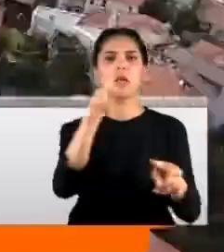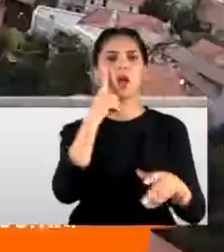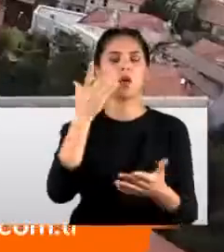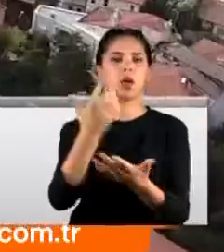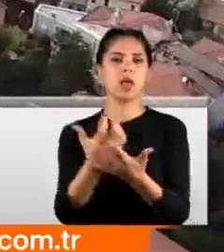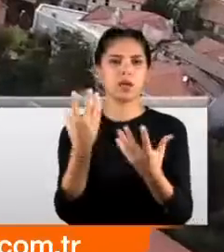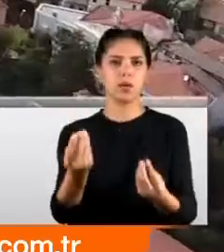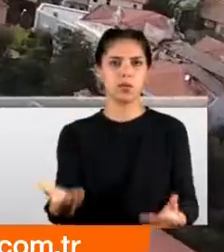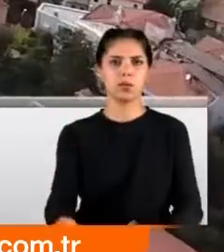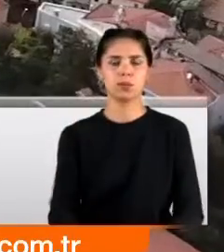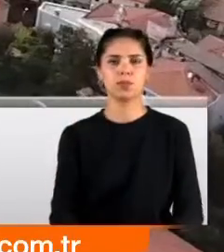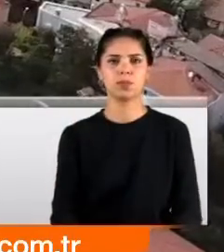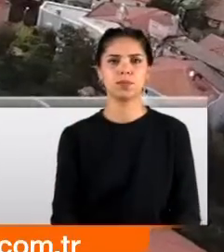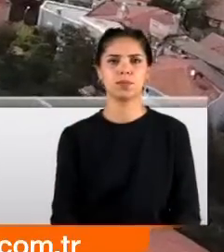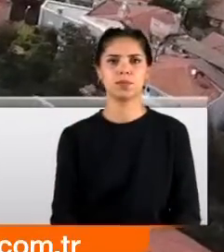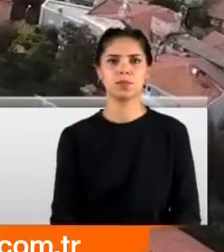görüntülendi.